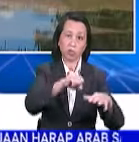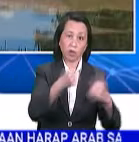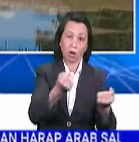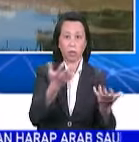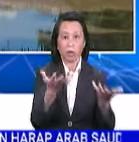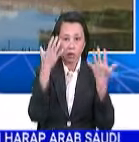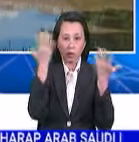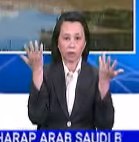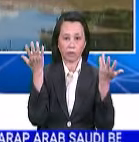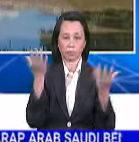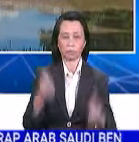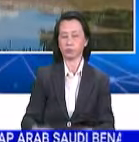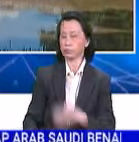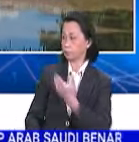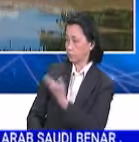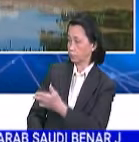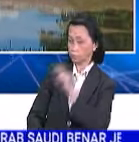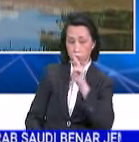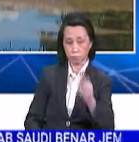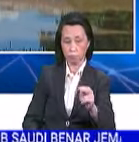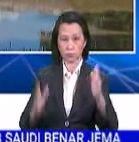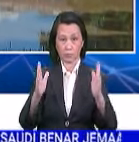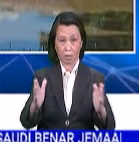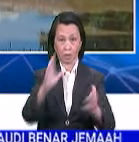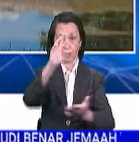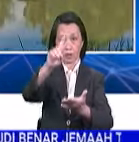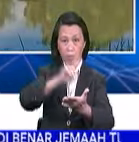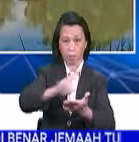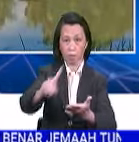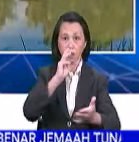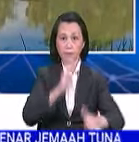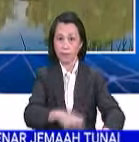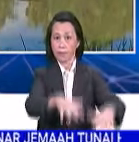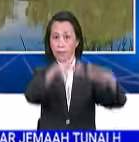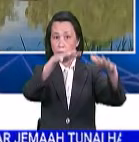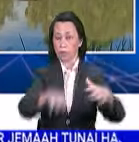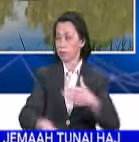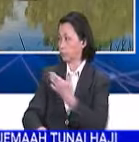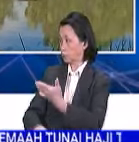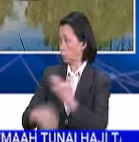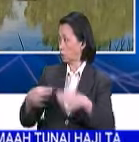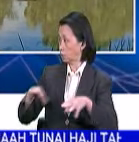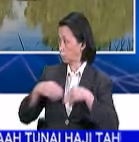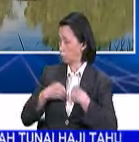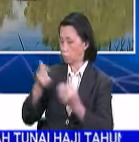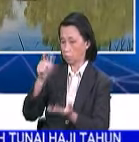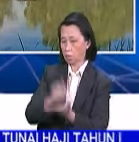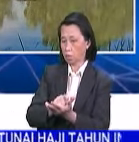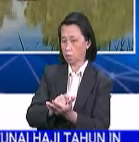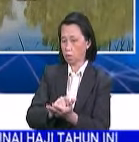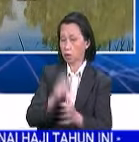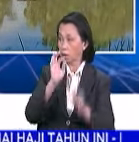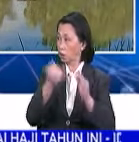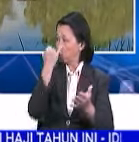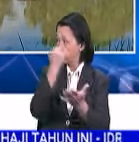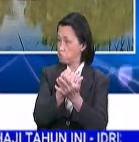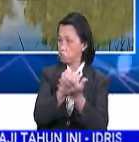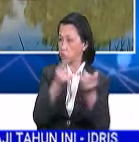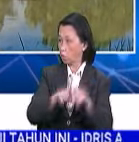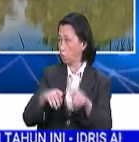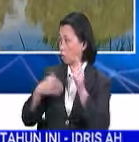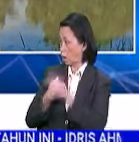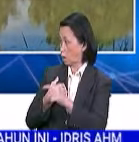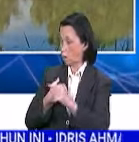dalam berdasarkan pemantauan pihak tuan sendiri dalam tempoh seminggu kejadian banjir ini berlaku, tuan ada menerima sebarang laporan kejadian jenayah berlaku terutama